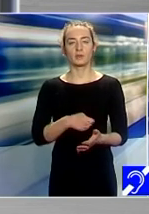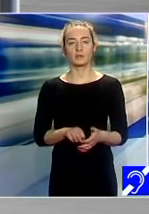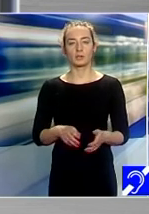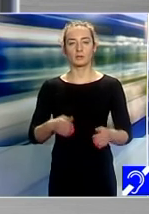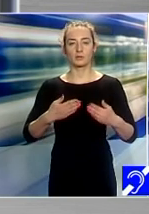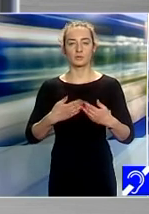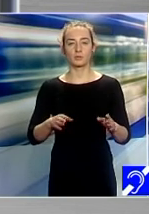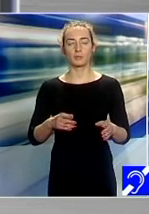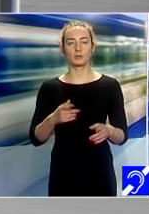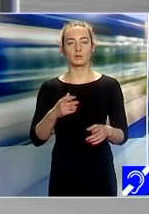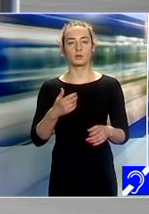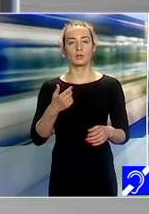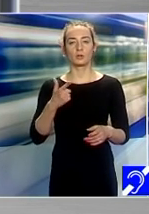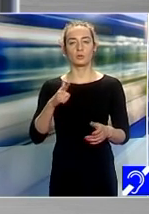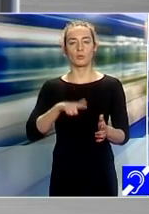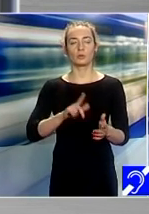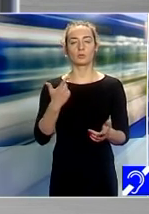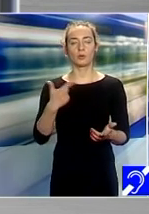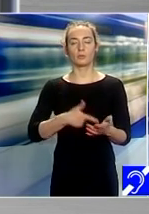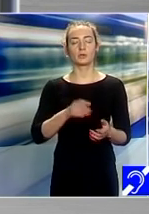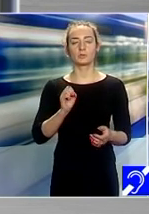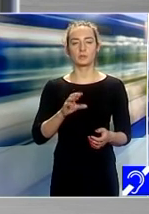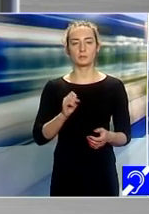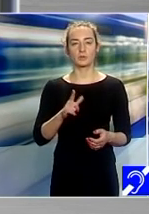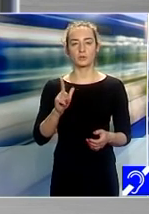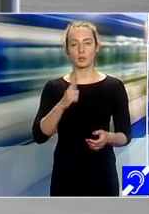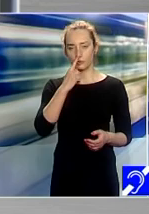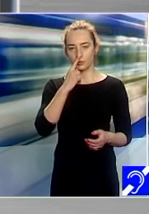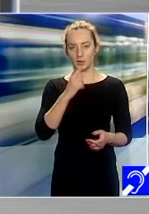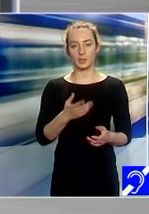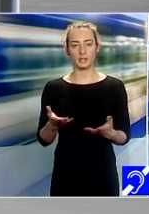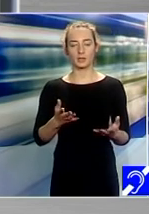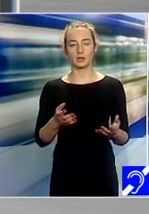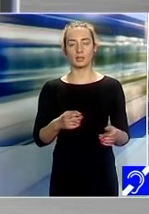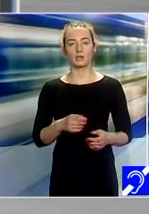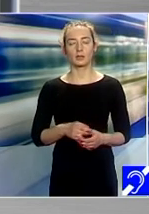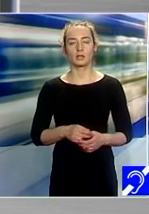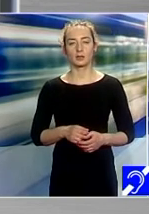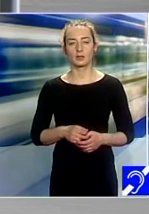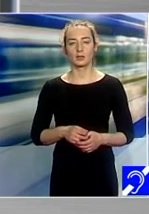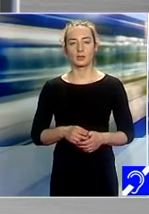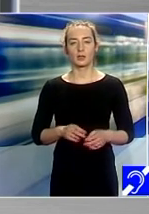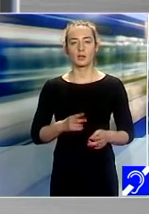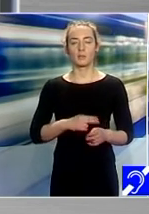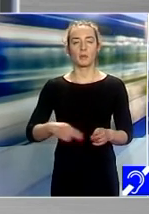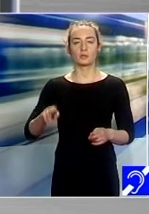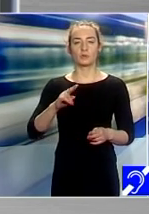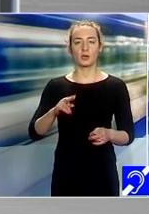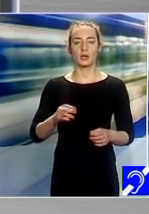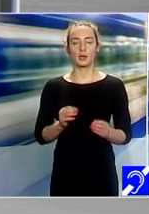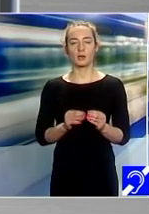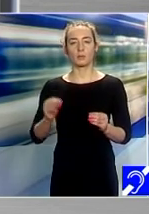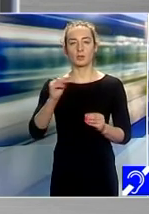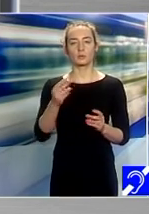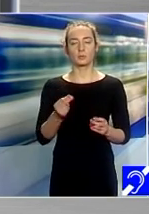iunie 2015, modificare care constă în majorarea cuantumului pentru